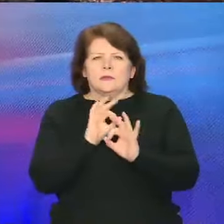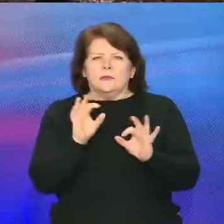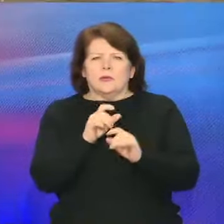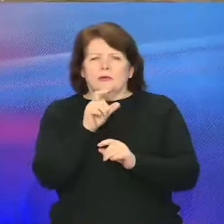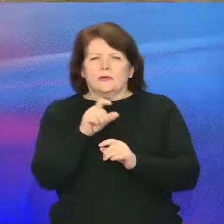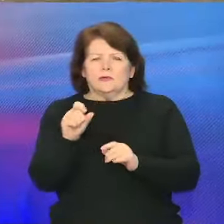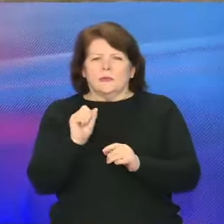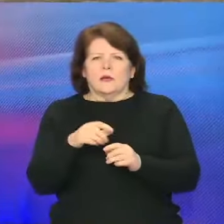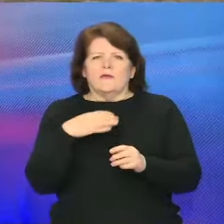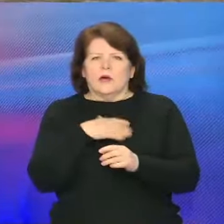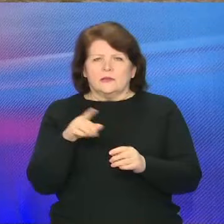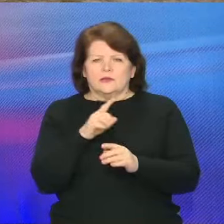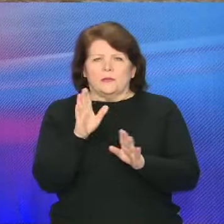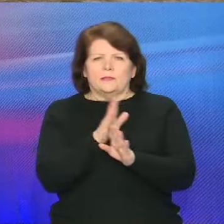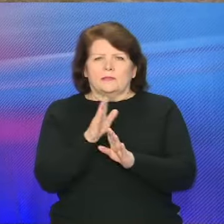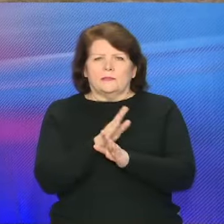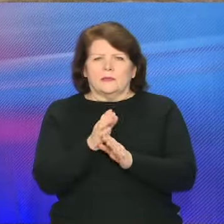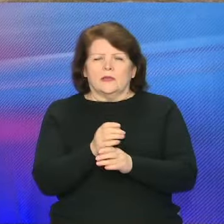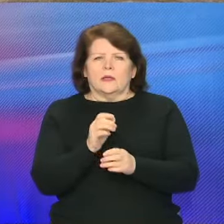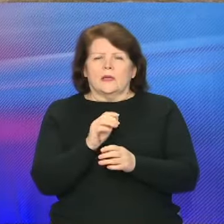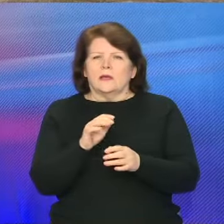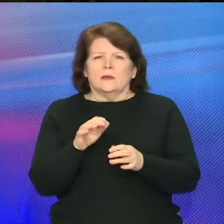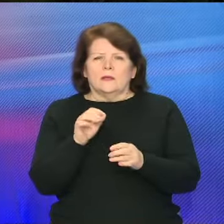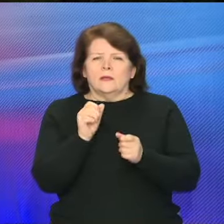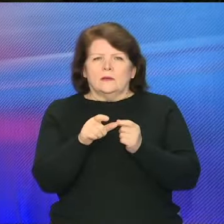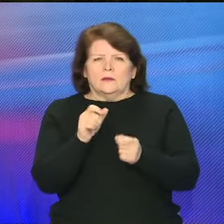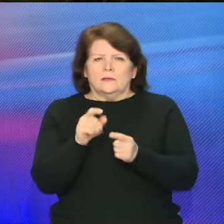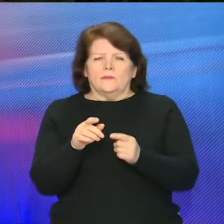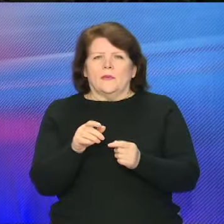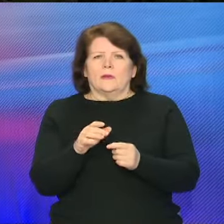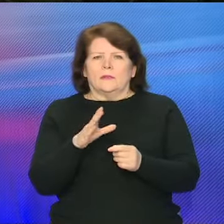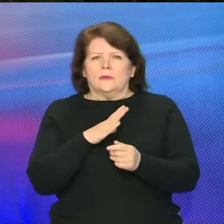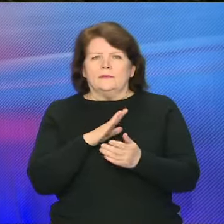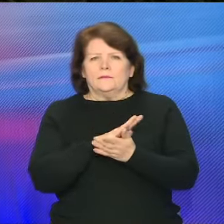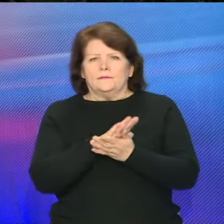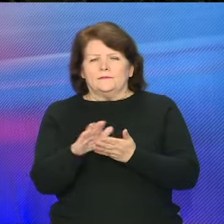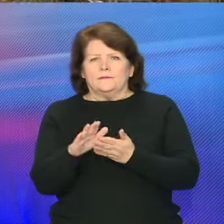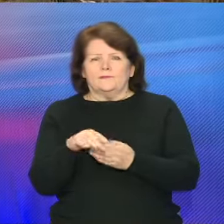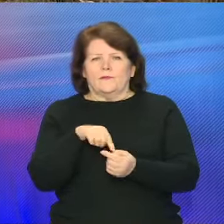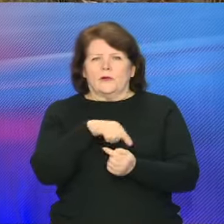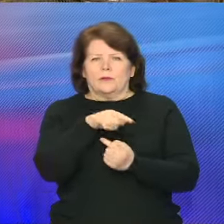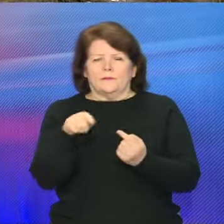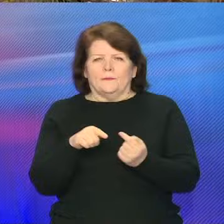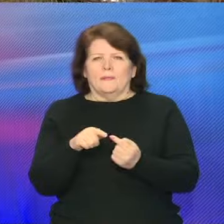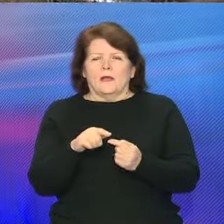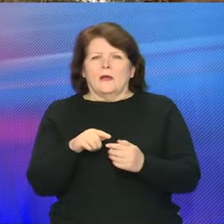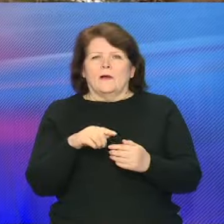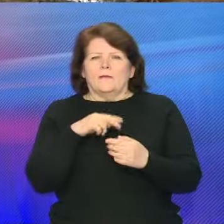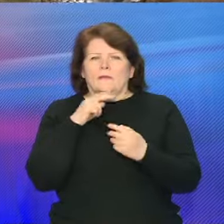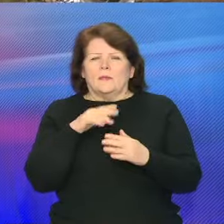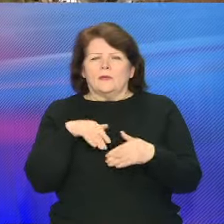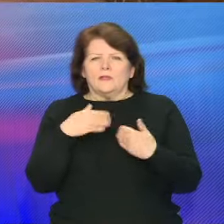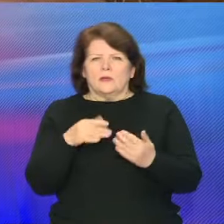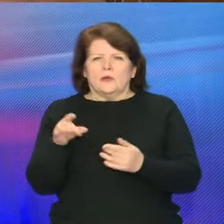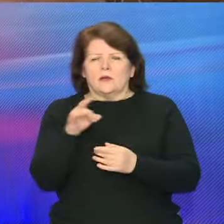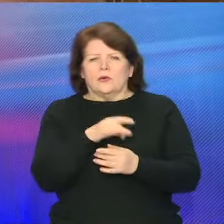важно, каб экологичные системы не забруджувалися и заховывалася сприяльное осяроддя навокал. Звертают увагу организации районов,